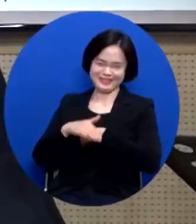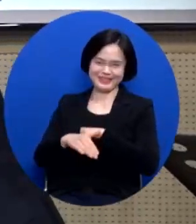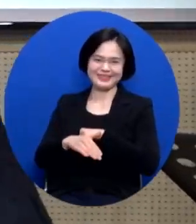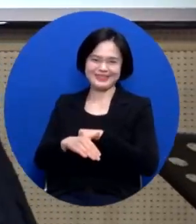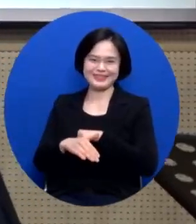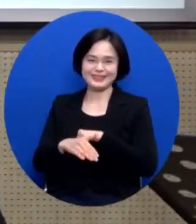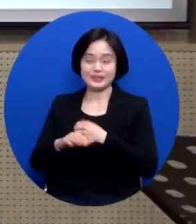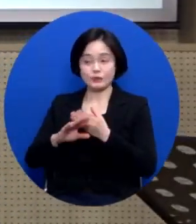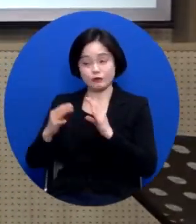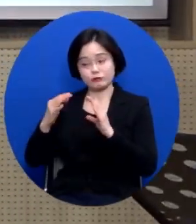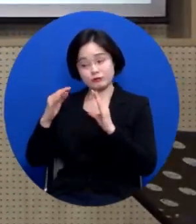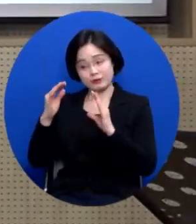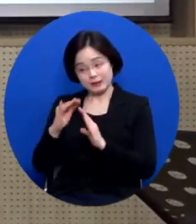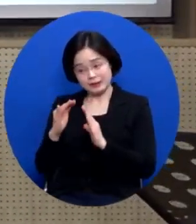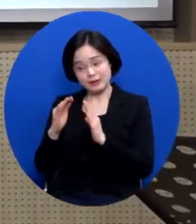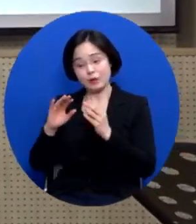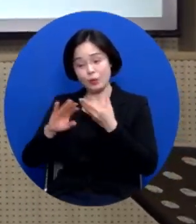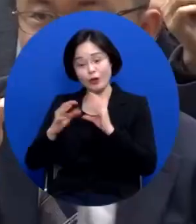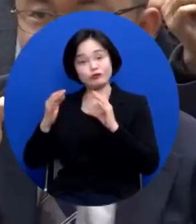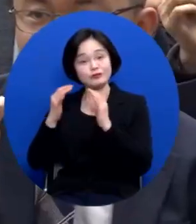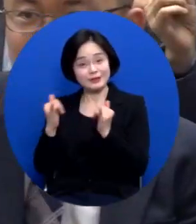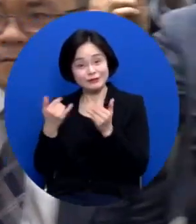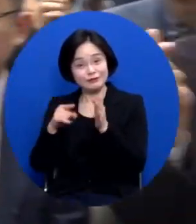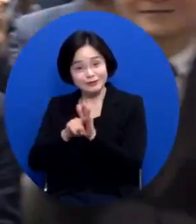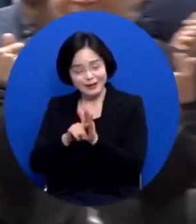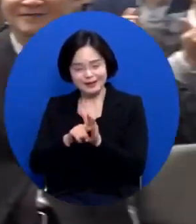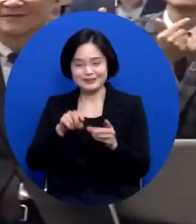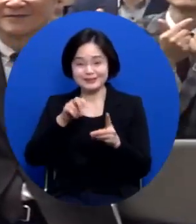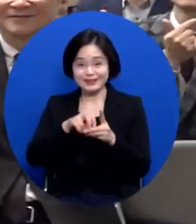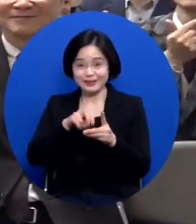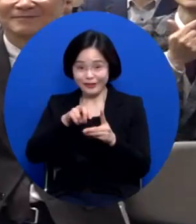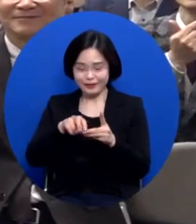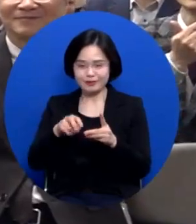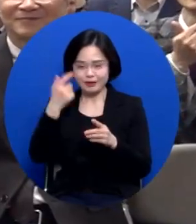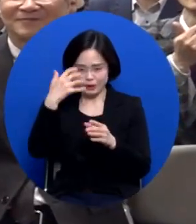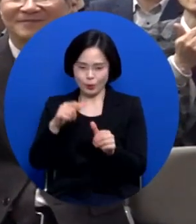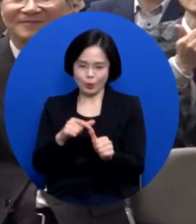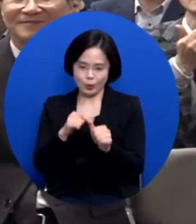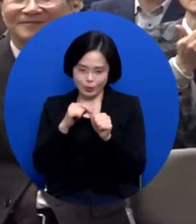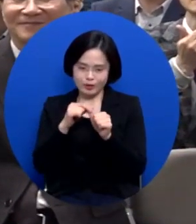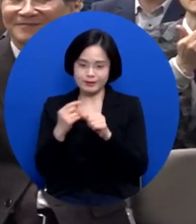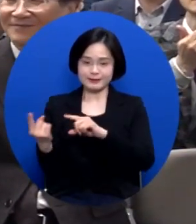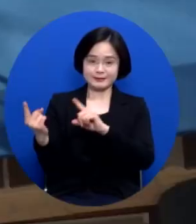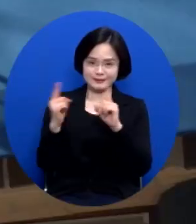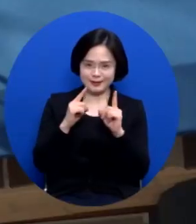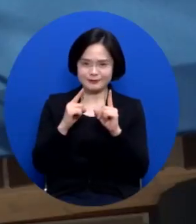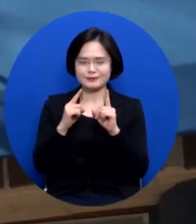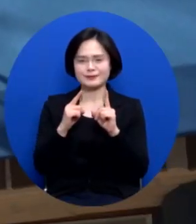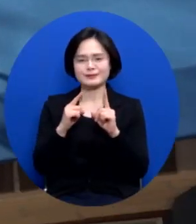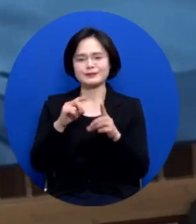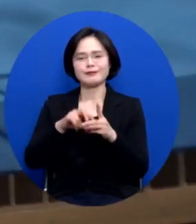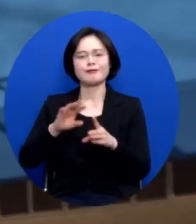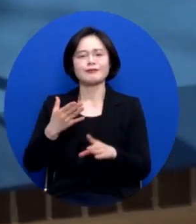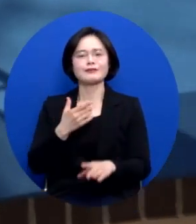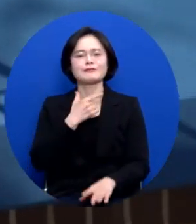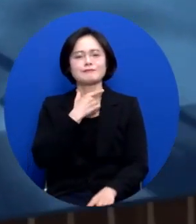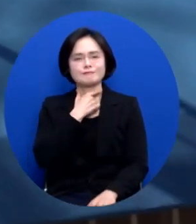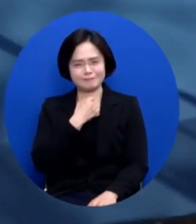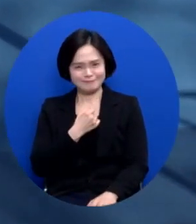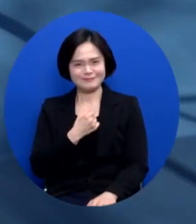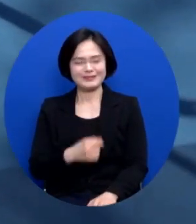이주민을 위해 마련된 사랑방이 영혼을 살리는 생명의 보금자리가 되길 기대합니다. CTS